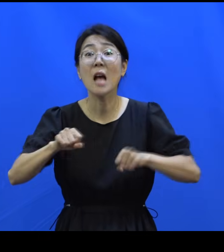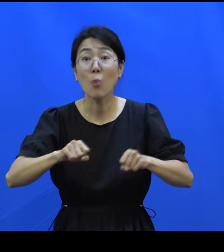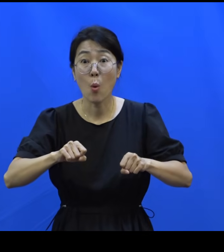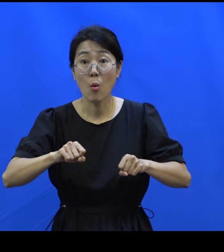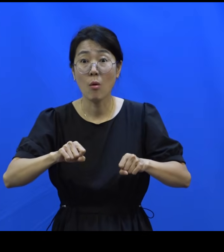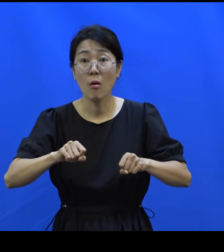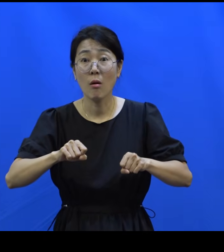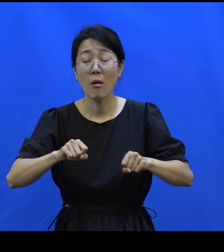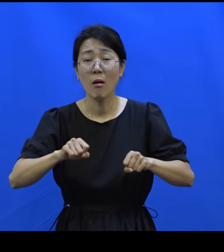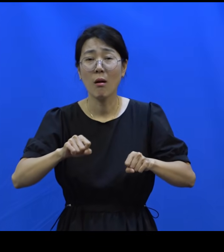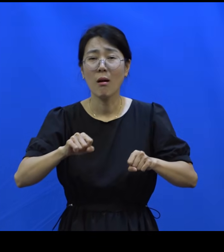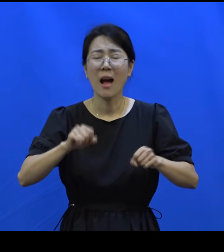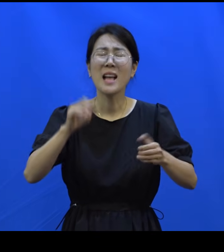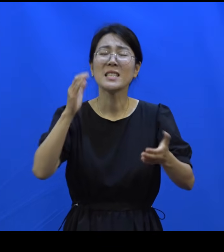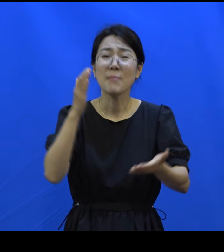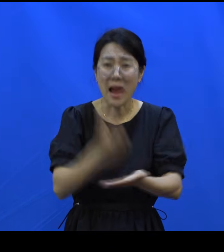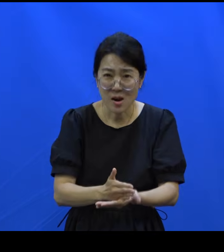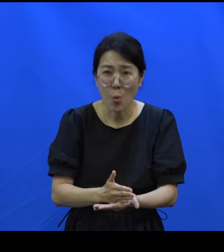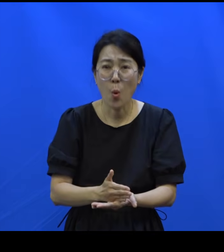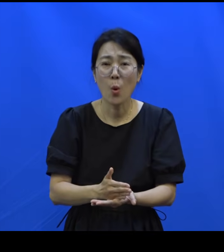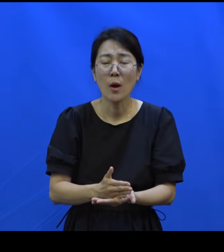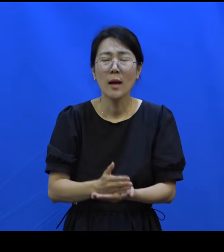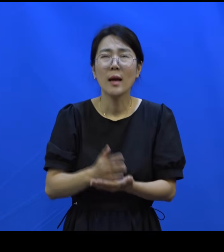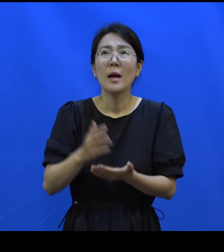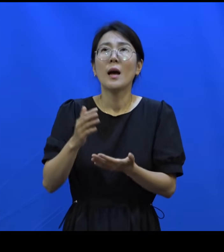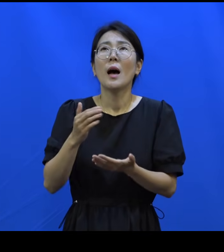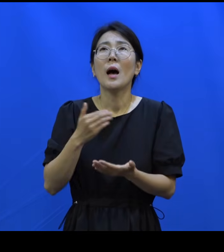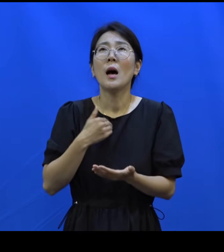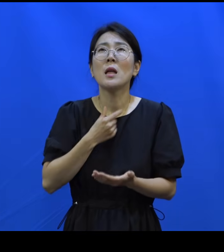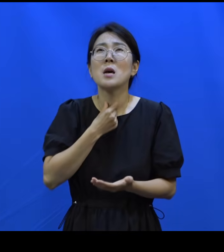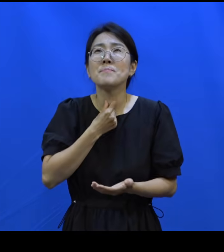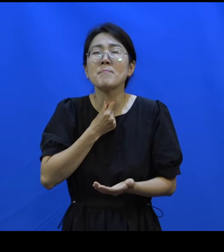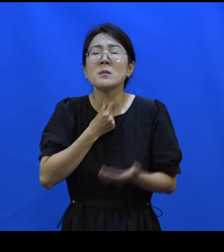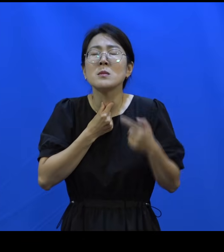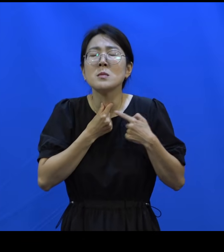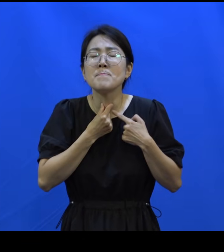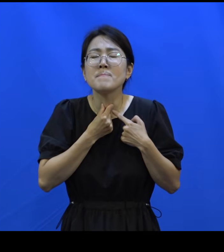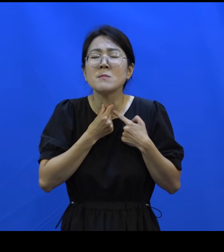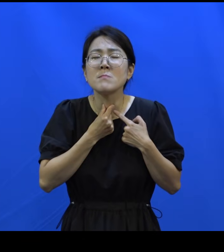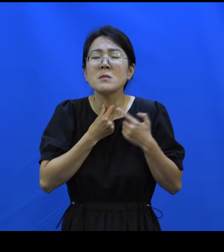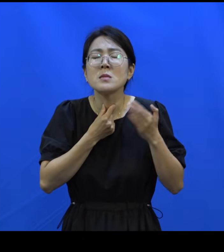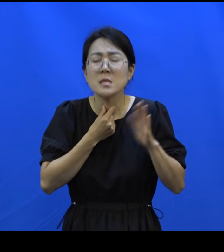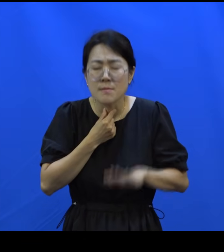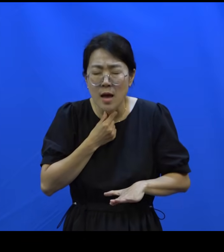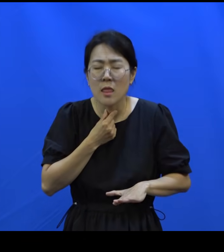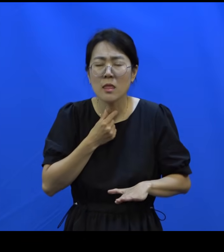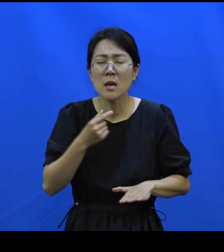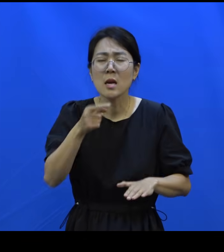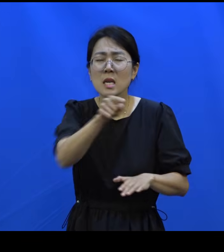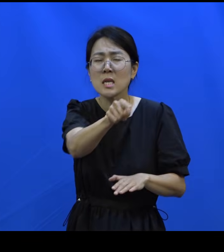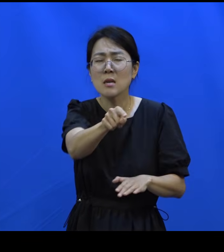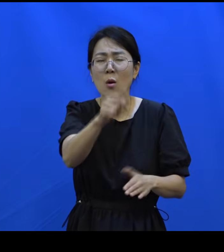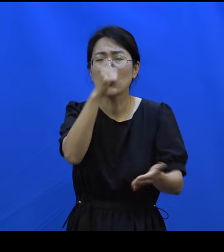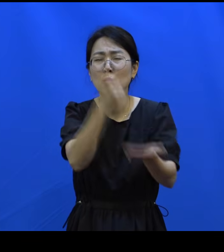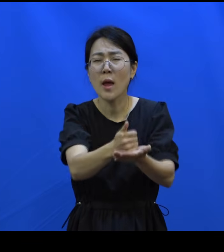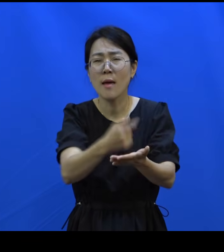그 권리를 기꺼이 내려놓으라. 왜? 그 악인에 대한 심판은 하나님이 하신다.